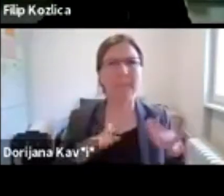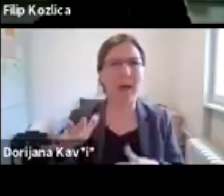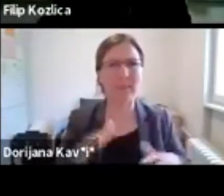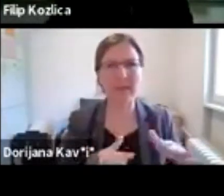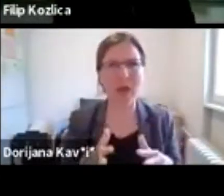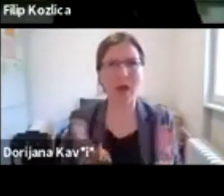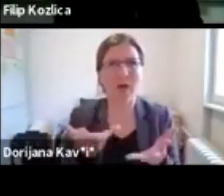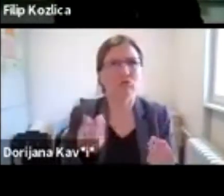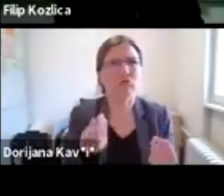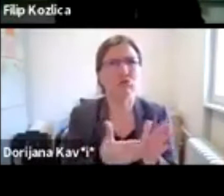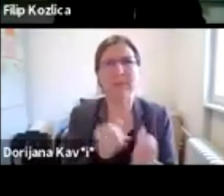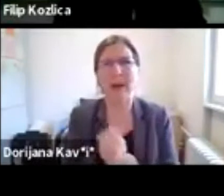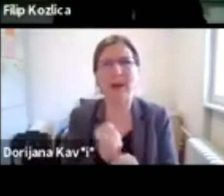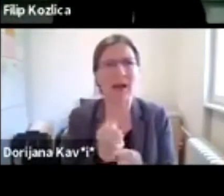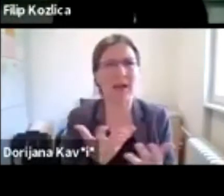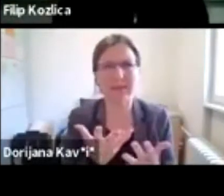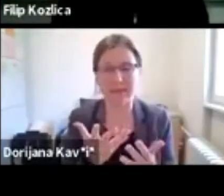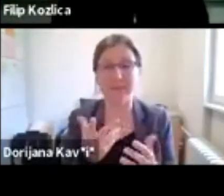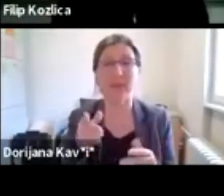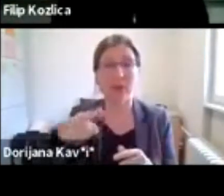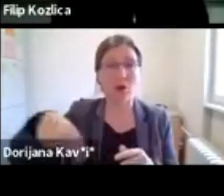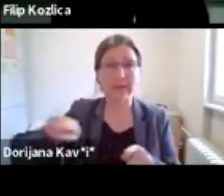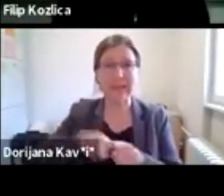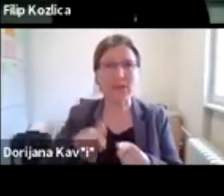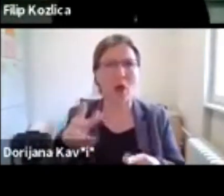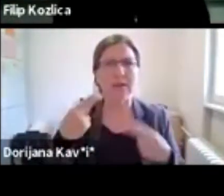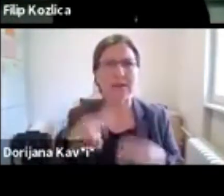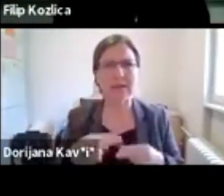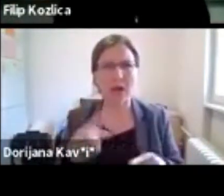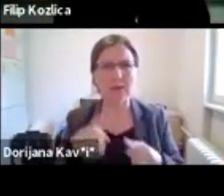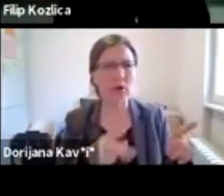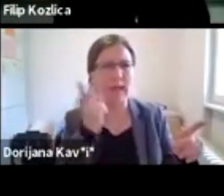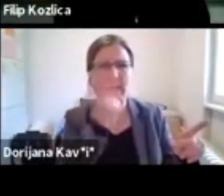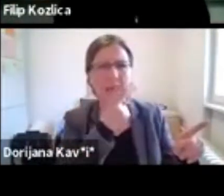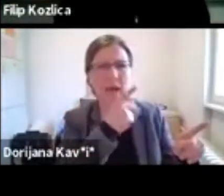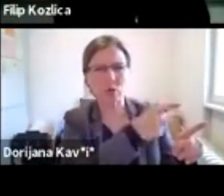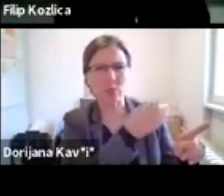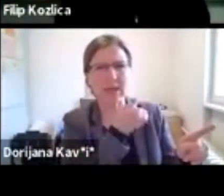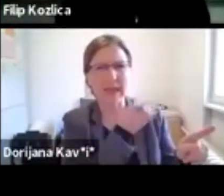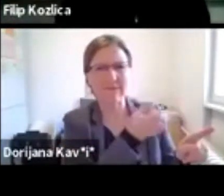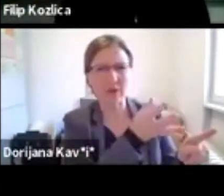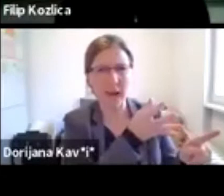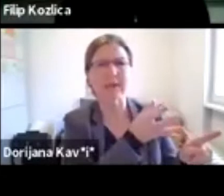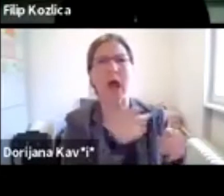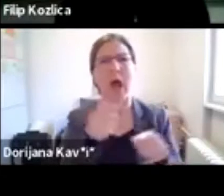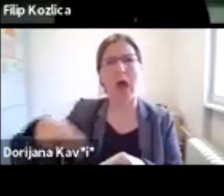dođe do toga, do nerazumijevanja informacija i onda one reakcije, ma dobro, to i nije tako nešto